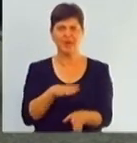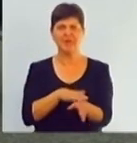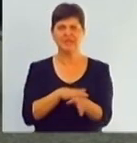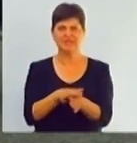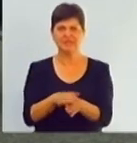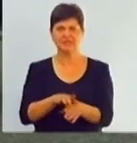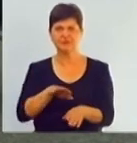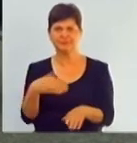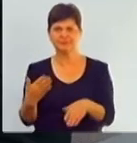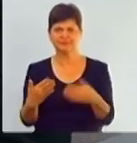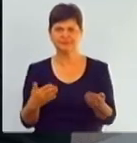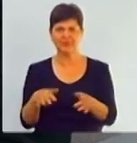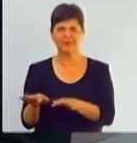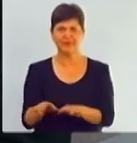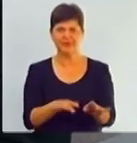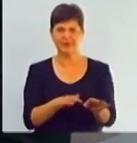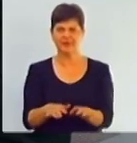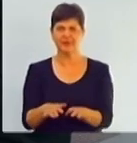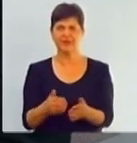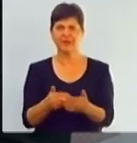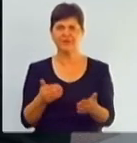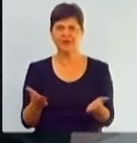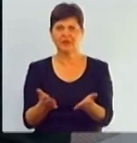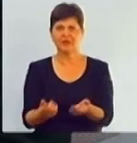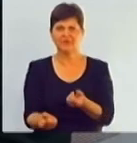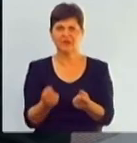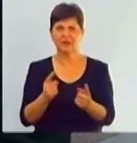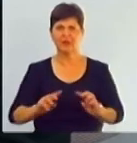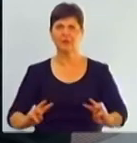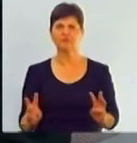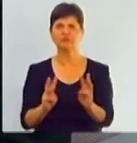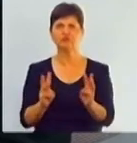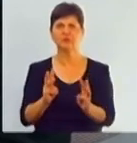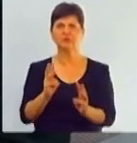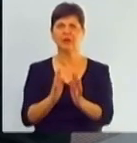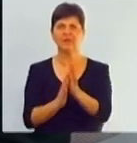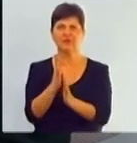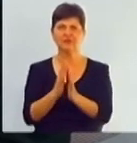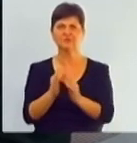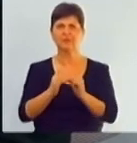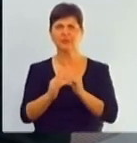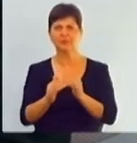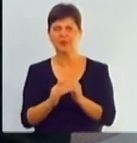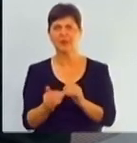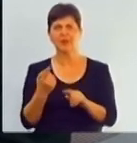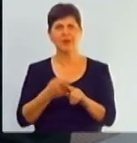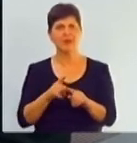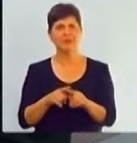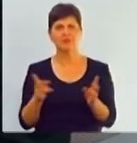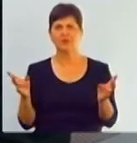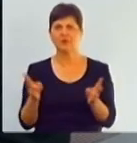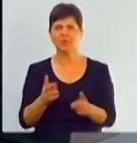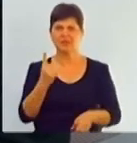чи інші дії, від яких потім виникають пожежі в екосистемах, лісах і так далі. Перше за все,